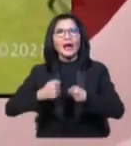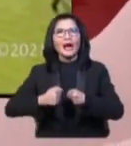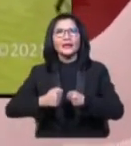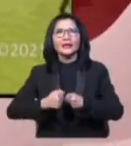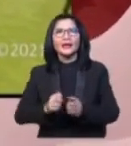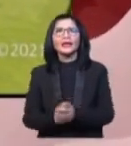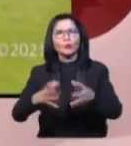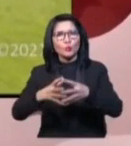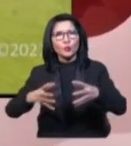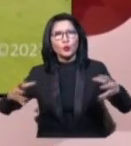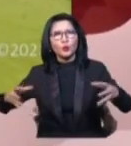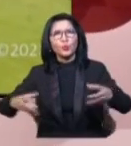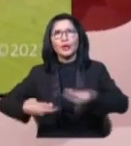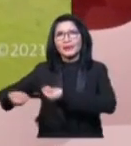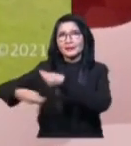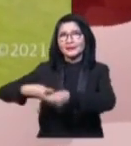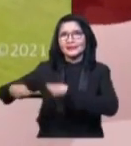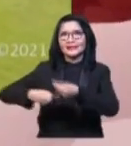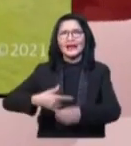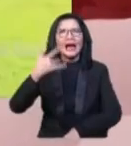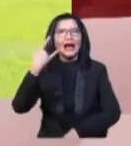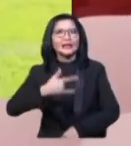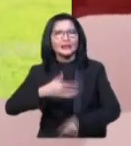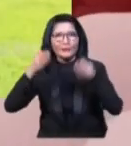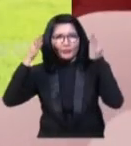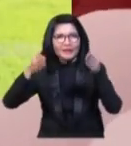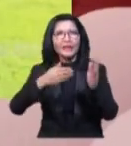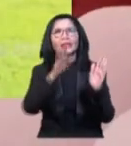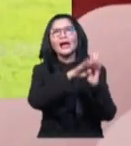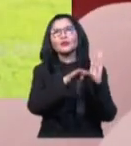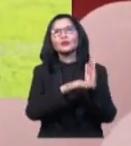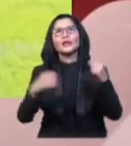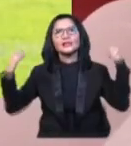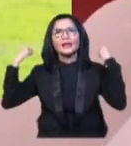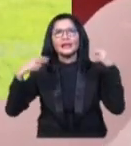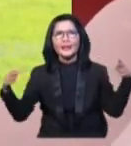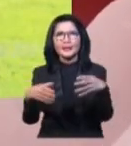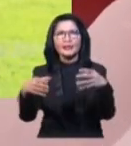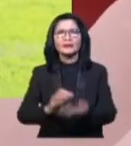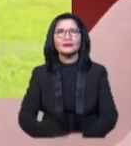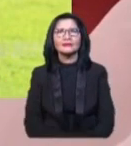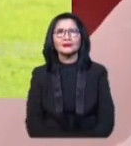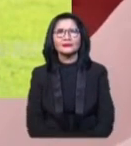dan semakin mengembangkan lini bisnisnya dengan tetap memperhatikan protokol kesehatan yang ketat.